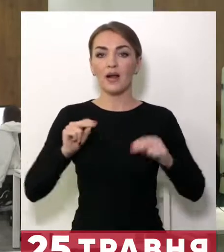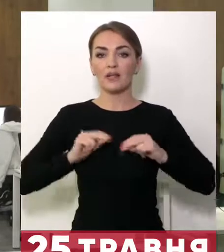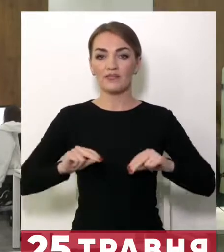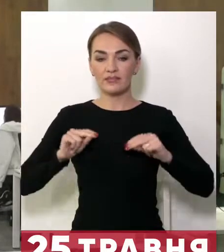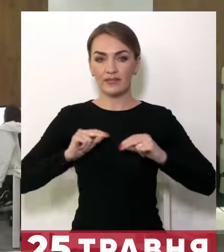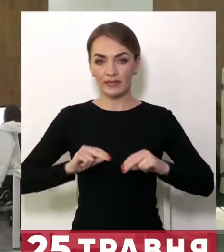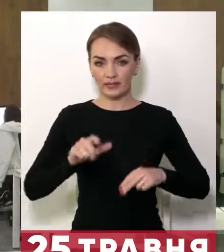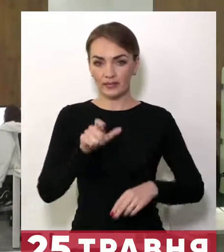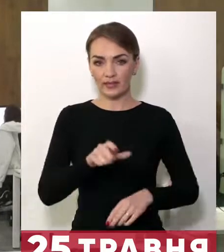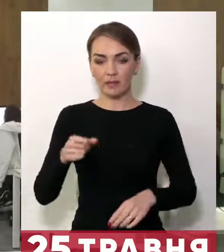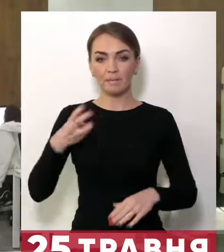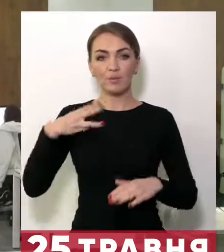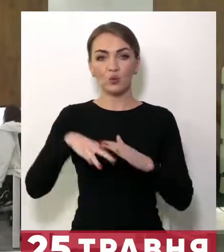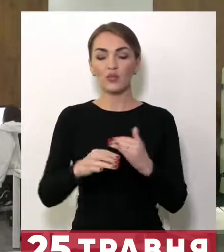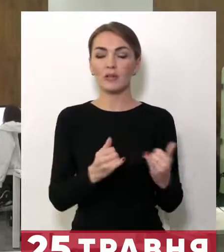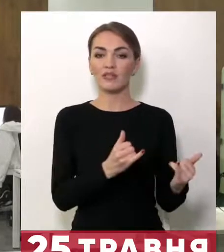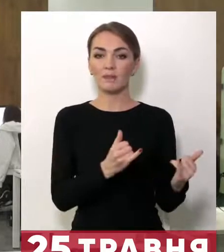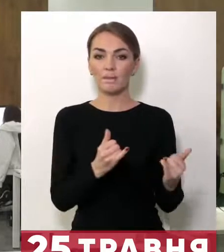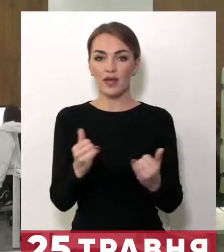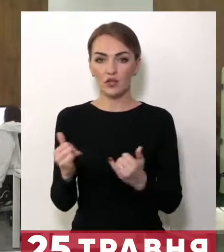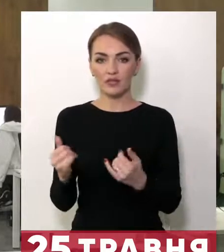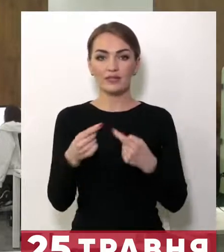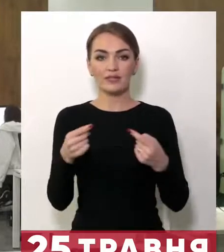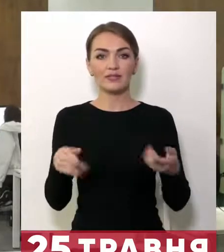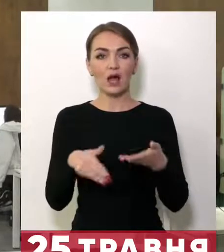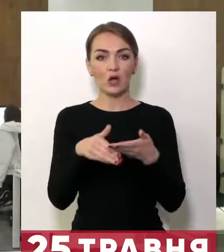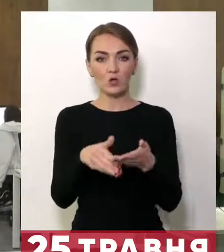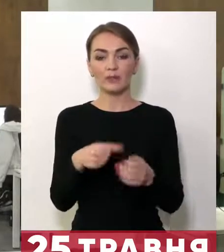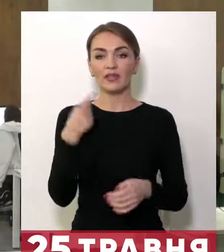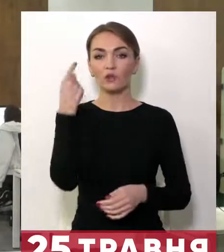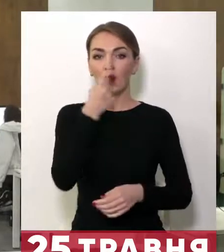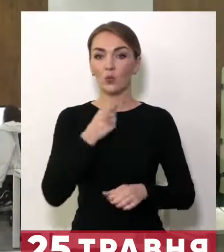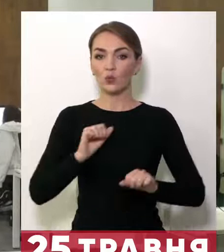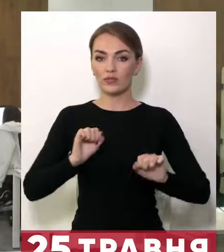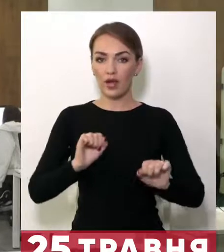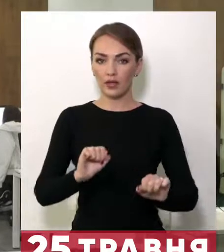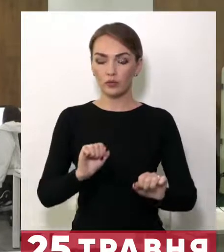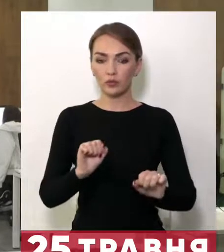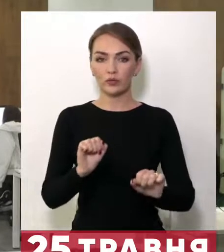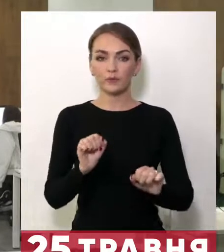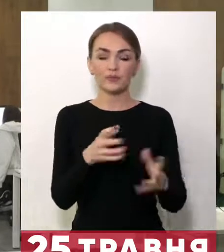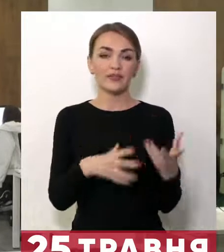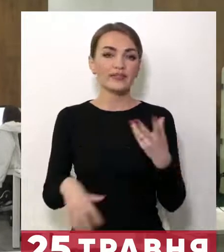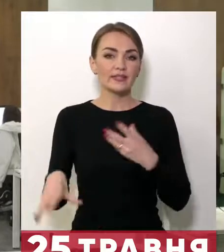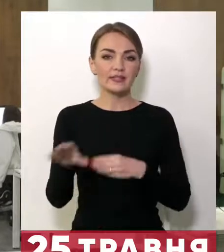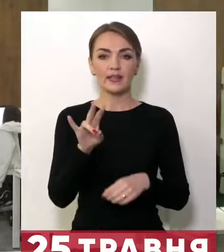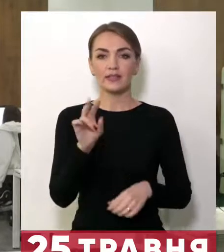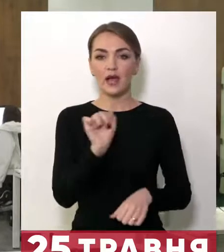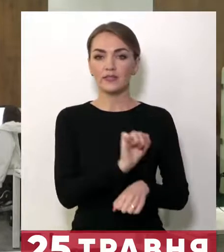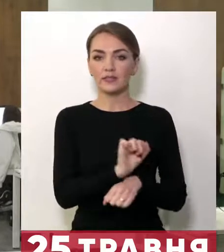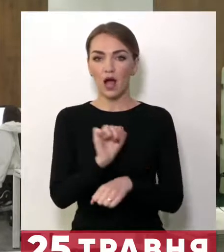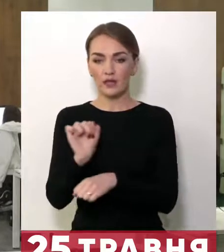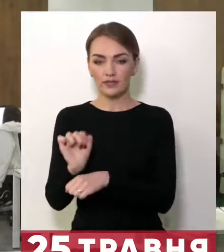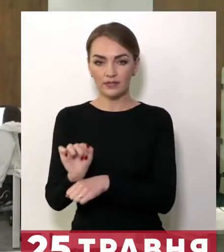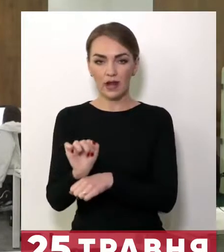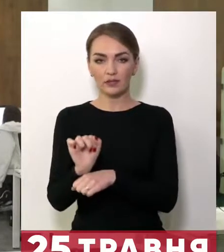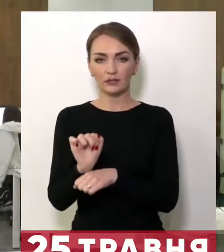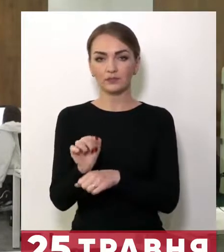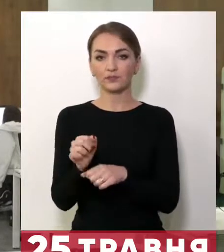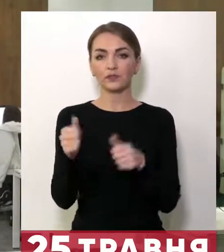метро забезпечені засобами індивідуального захисту. Скрізь на станціях